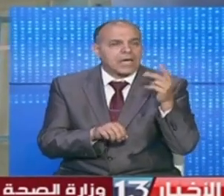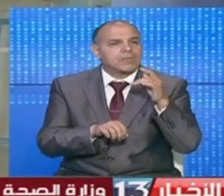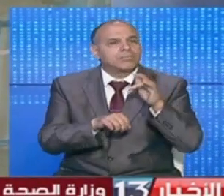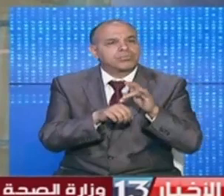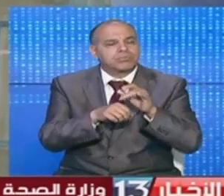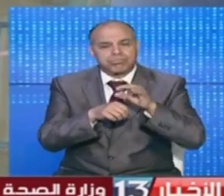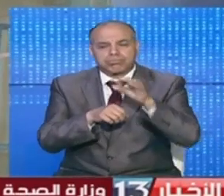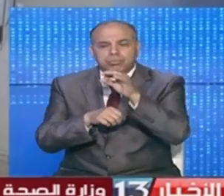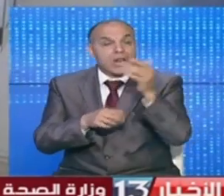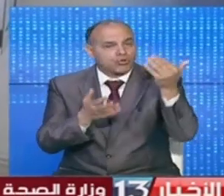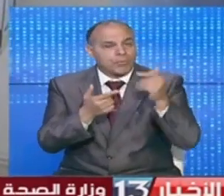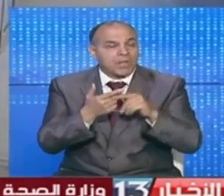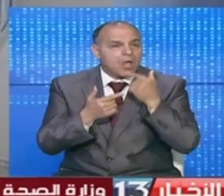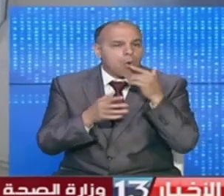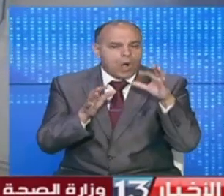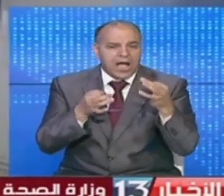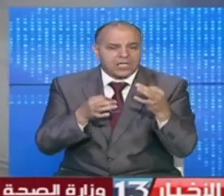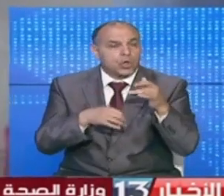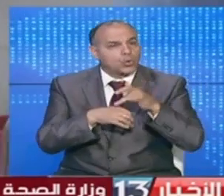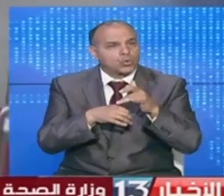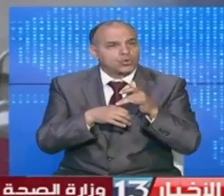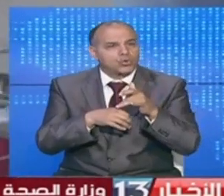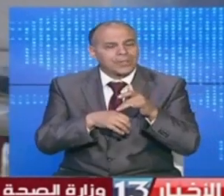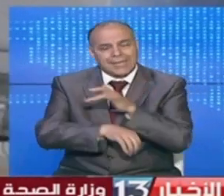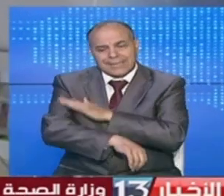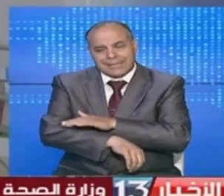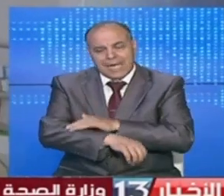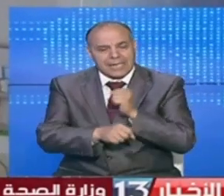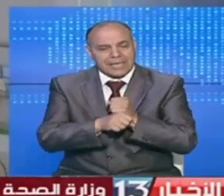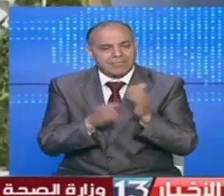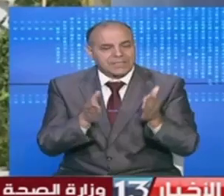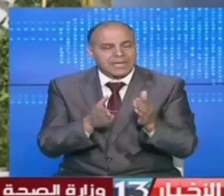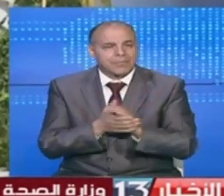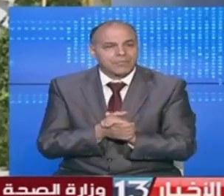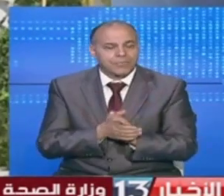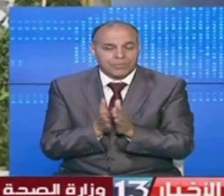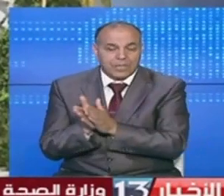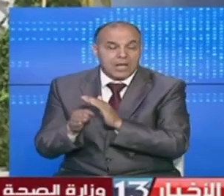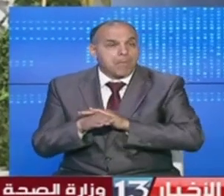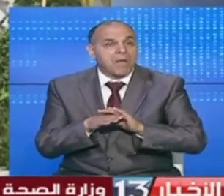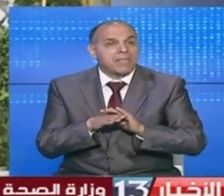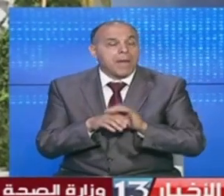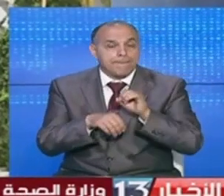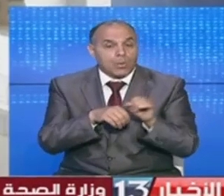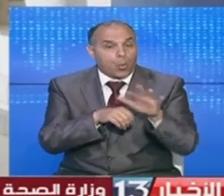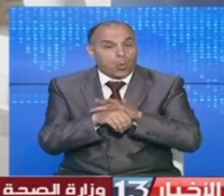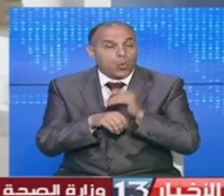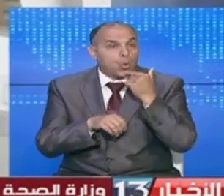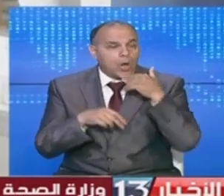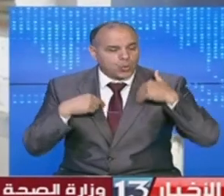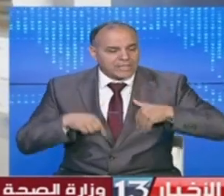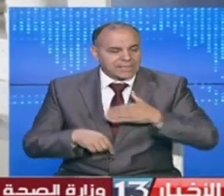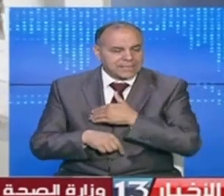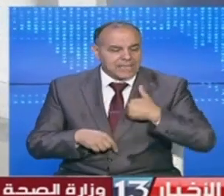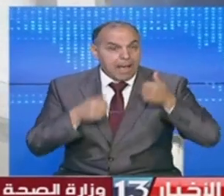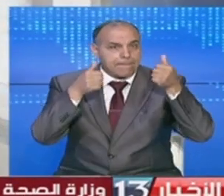بهذه الحالة الوافدة و10 حالة إصابة لدى أعوان الصحة بالمستشفى الجهوي. وفيما يخص الوضع الوبائي العام، أفادت وزارة الصحة